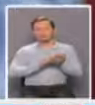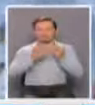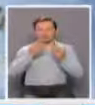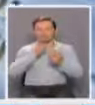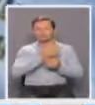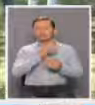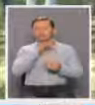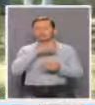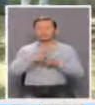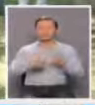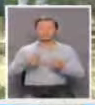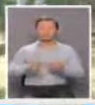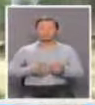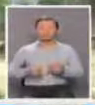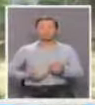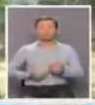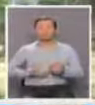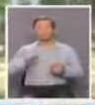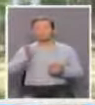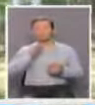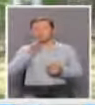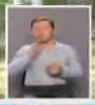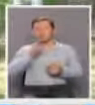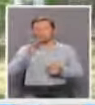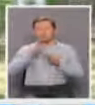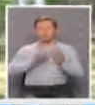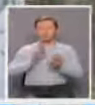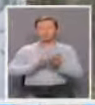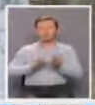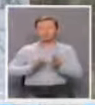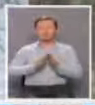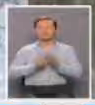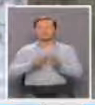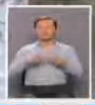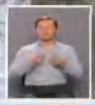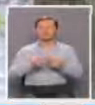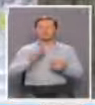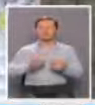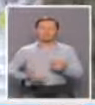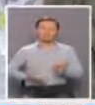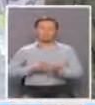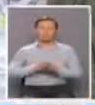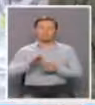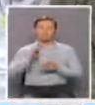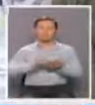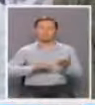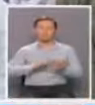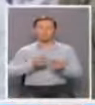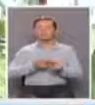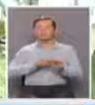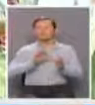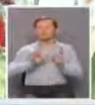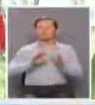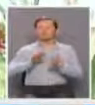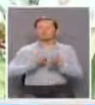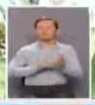жүріп өткен жолдары мен өмірлік тәжірибесінен түйген ой маржандары, отбасы мүшелері туралы толық баяндалған. Осындай әулеттің ұйытқысы